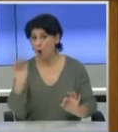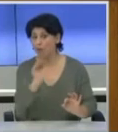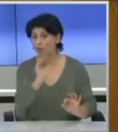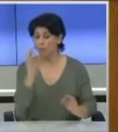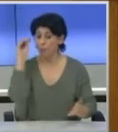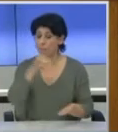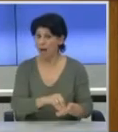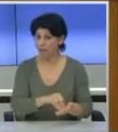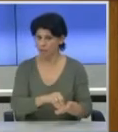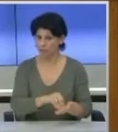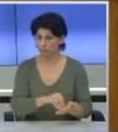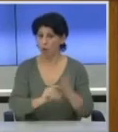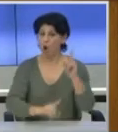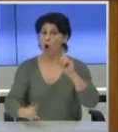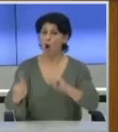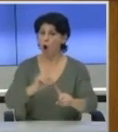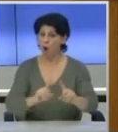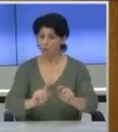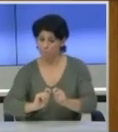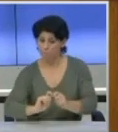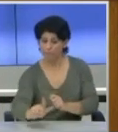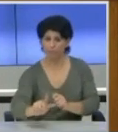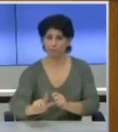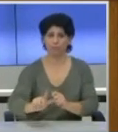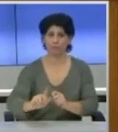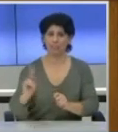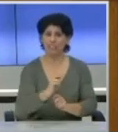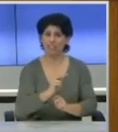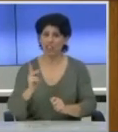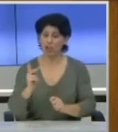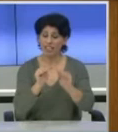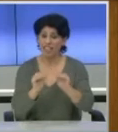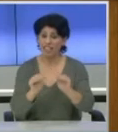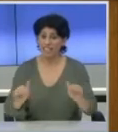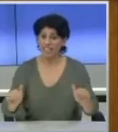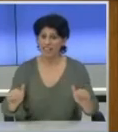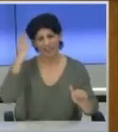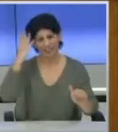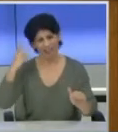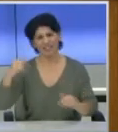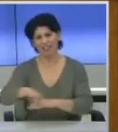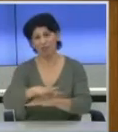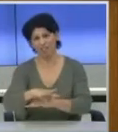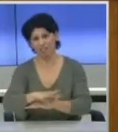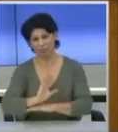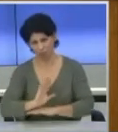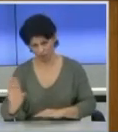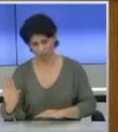ξανά όσους δυναμητίζουν την κοινωνική ομαλότητα να ξεχάσουν τα σχέδιά